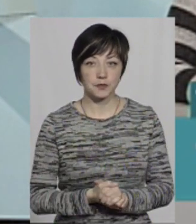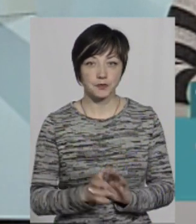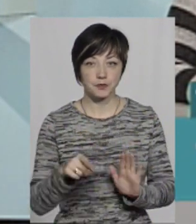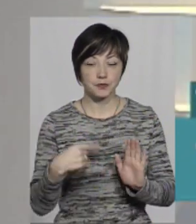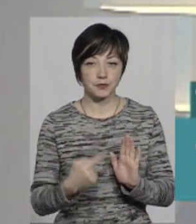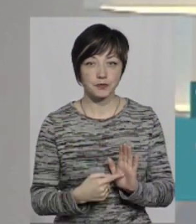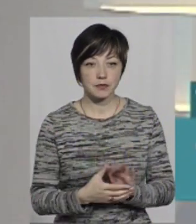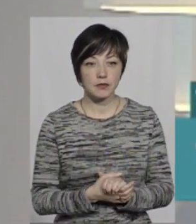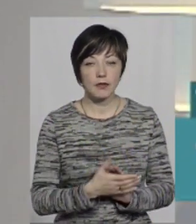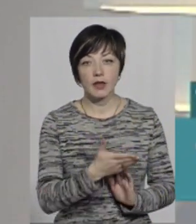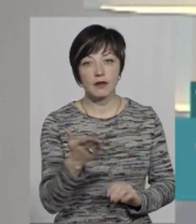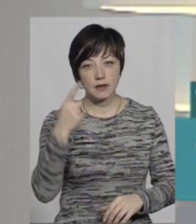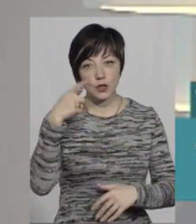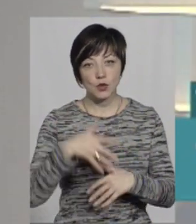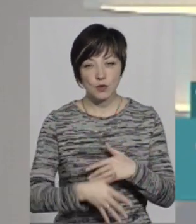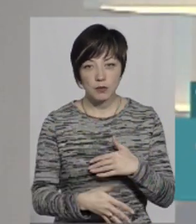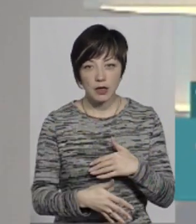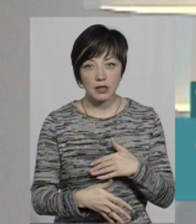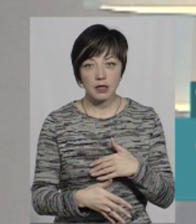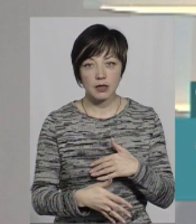завжди, ви розумієте,